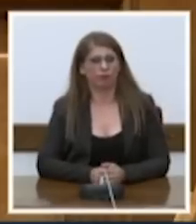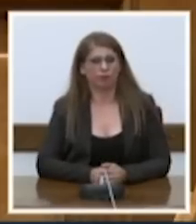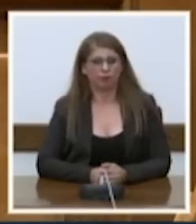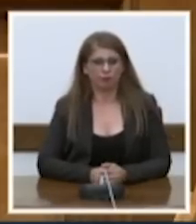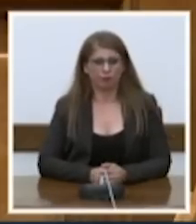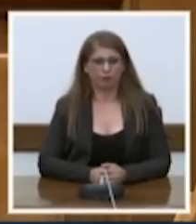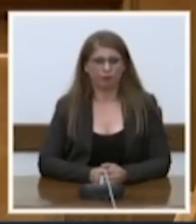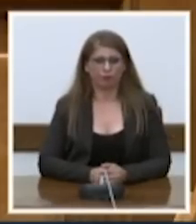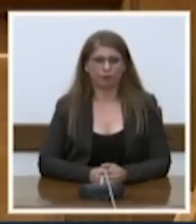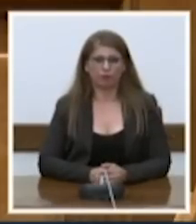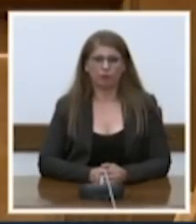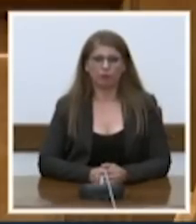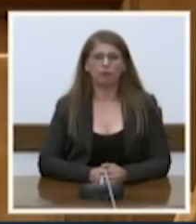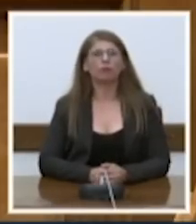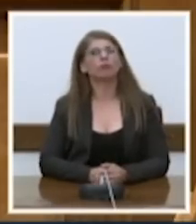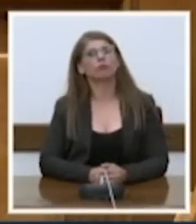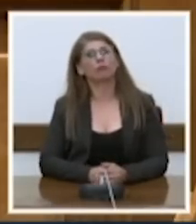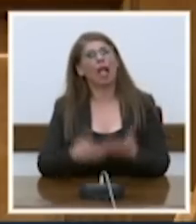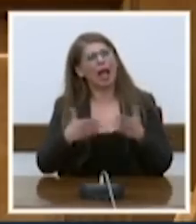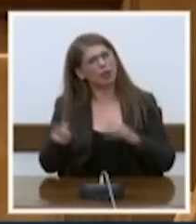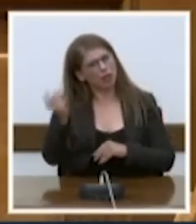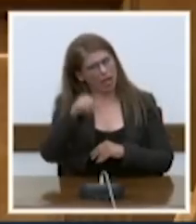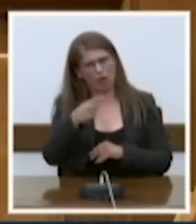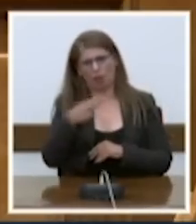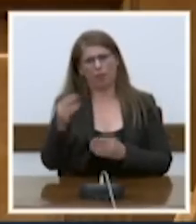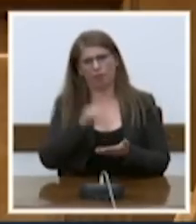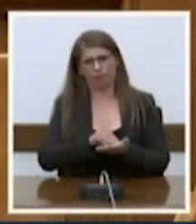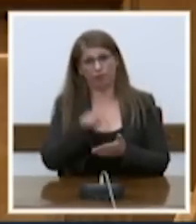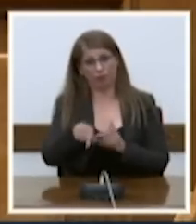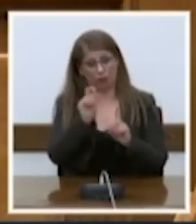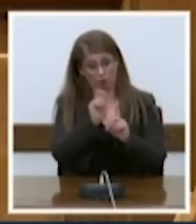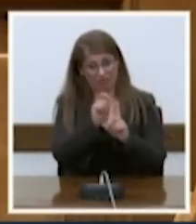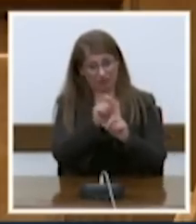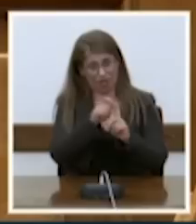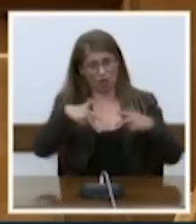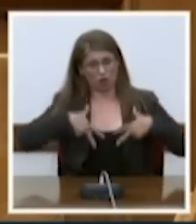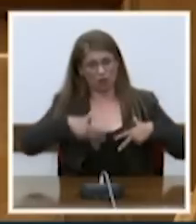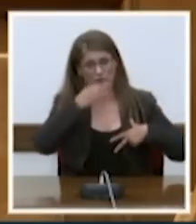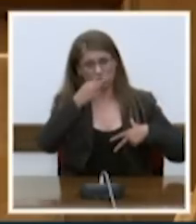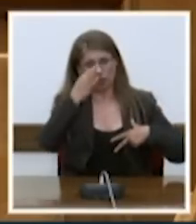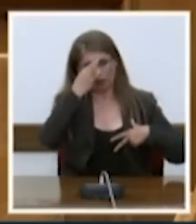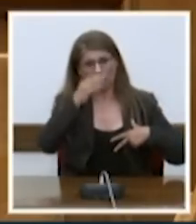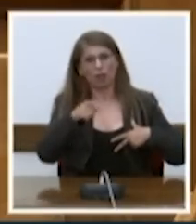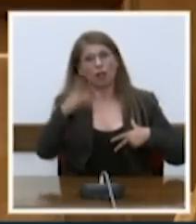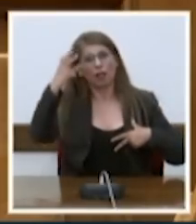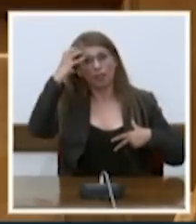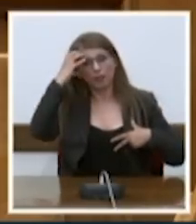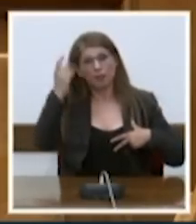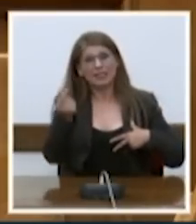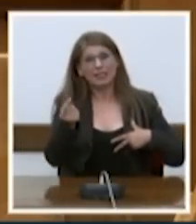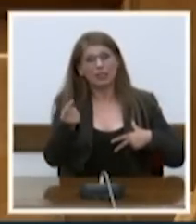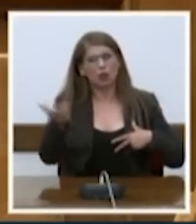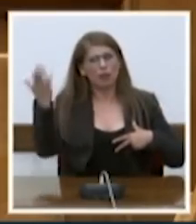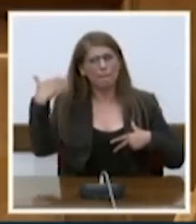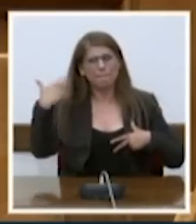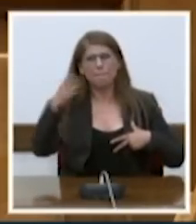μια ακόμα μικρή παρένθεση. Αυτό το ψηφιακό κράτος θυμίζει λίγο ένα παλιό